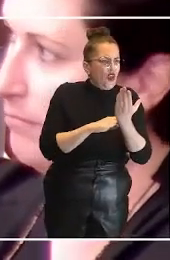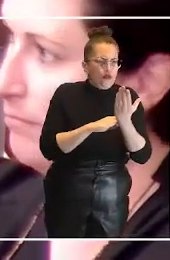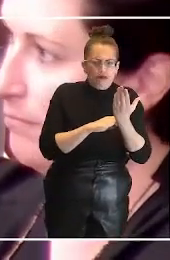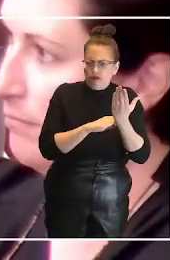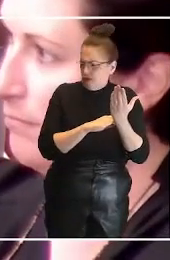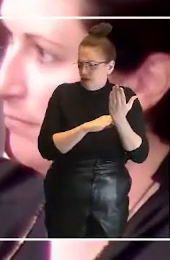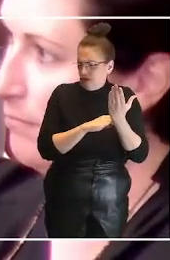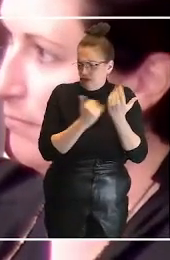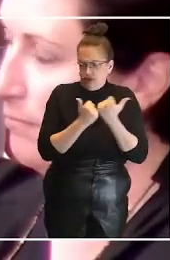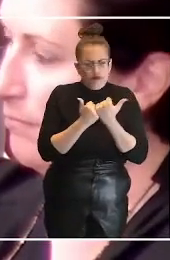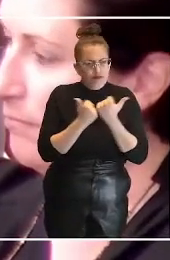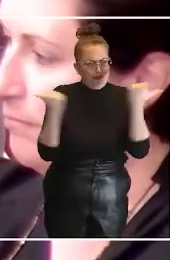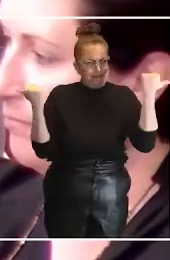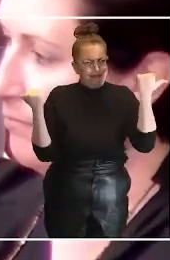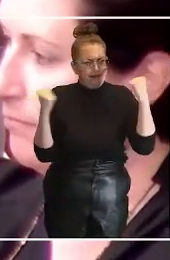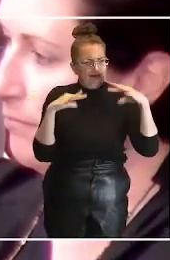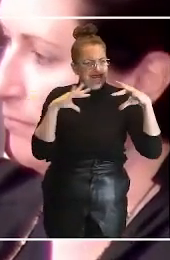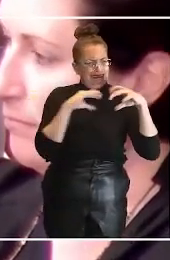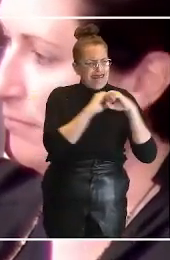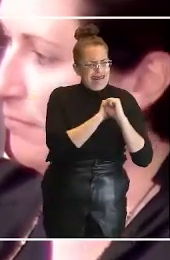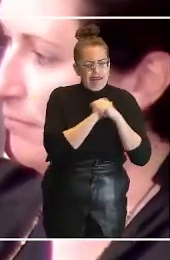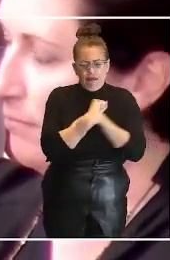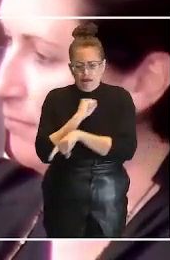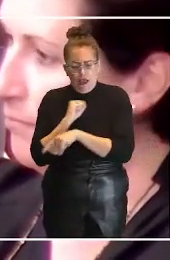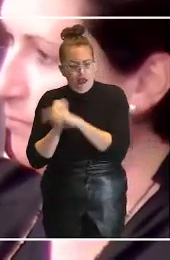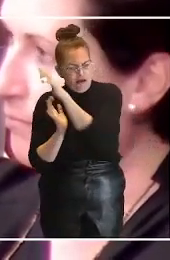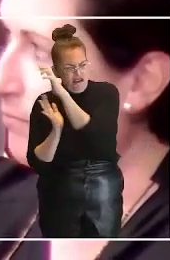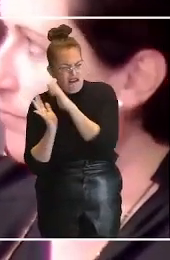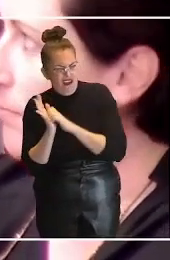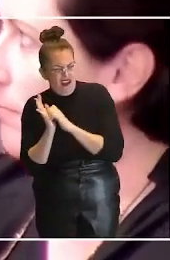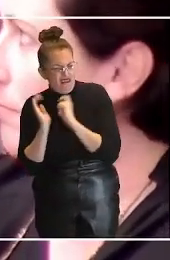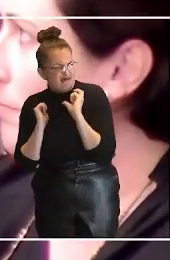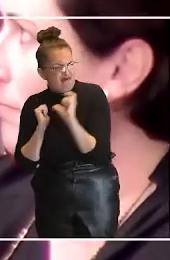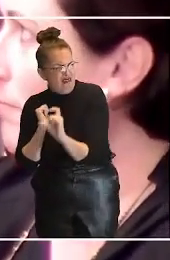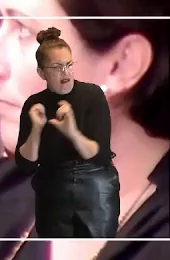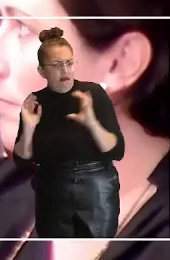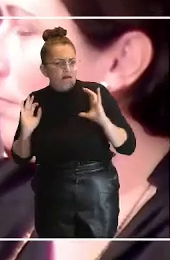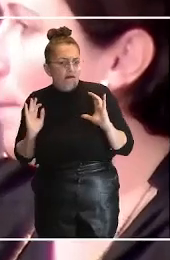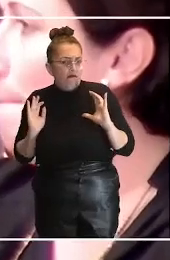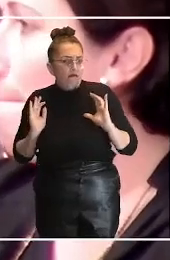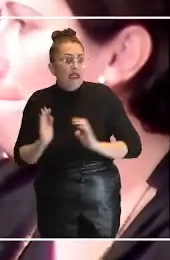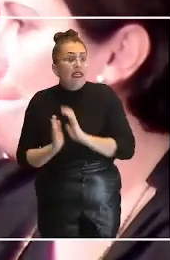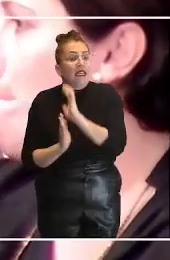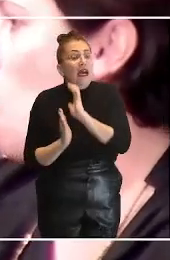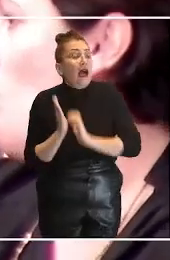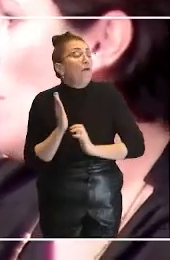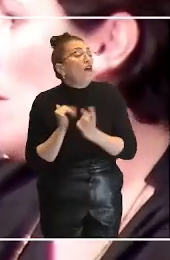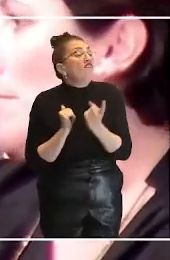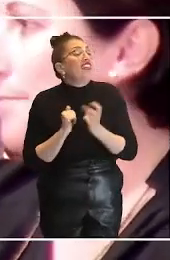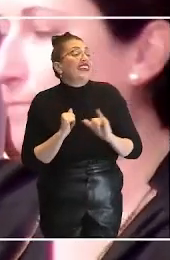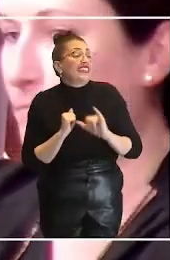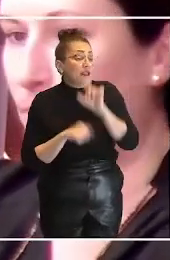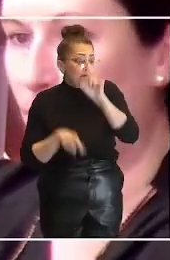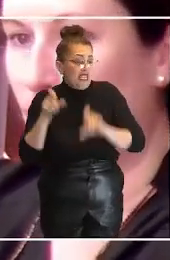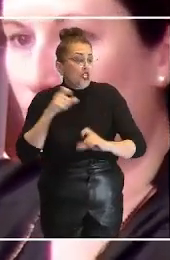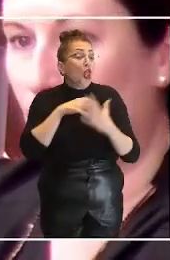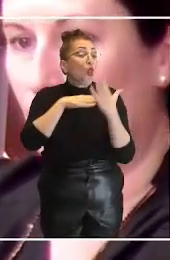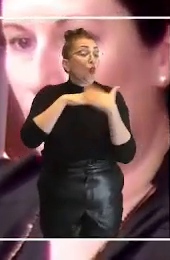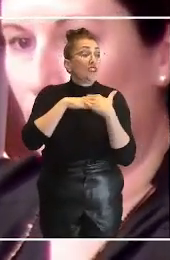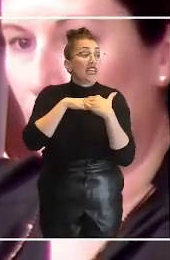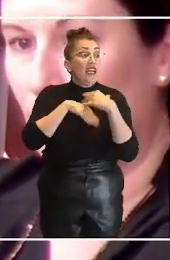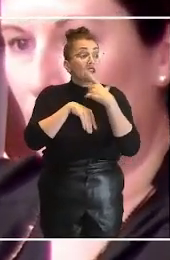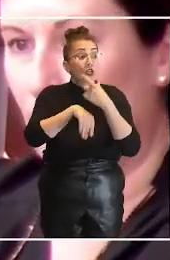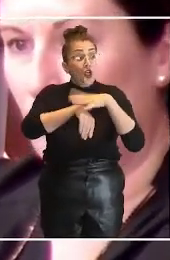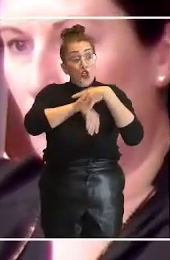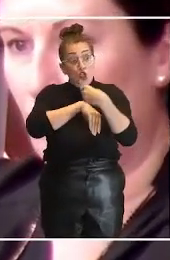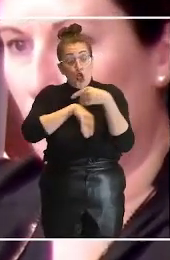municipal qui nous a été remis il y a une semaine de cela. Je cite ce rapport des 2 consultantes. Il existe un intérêt